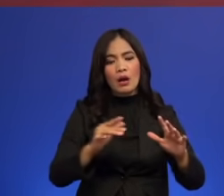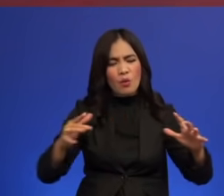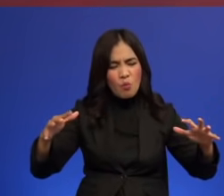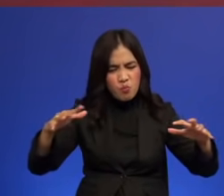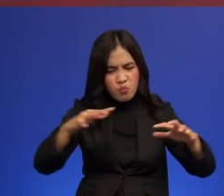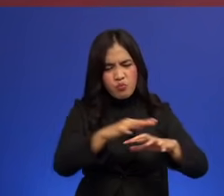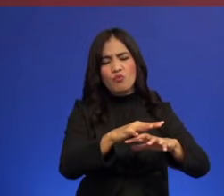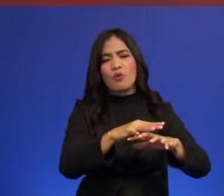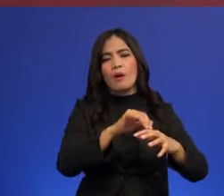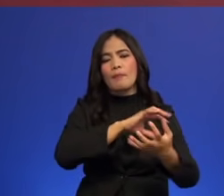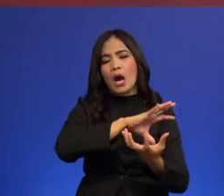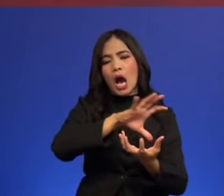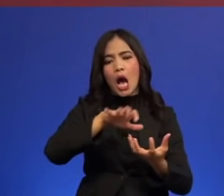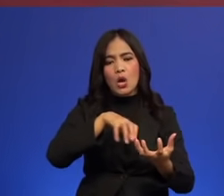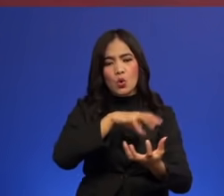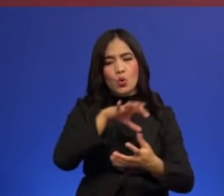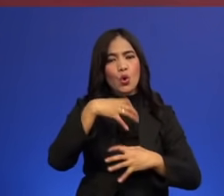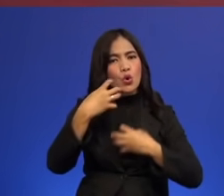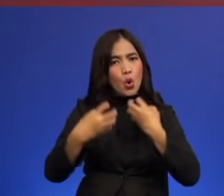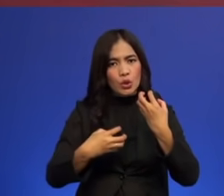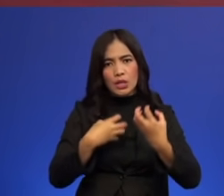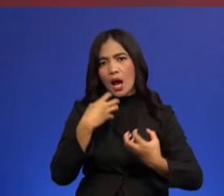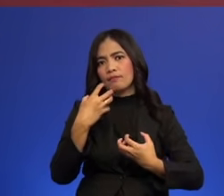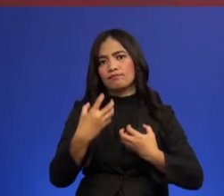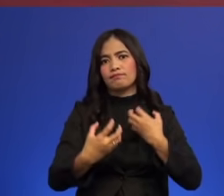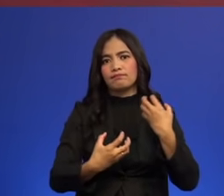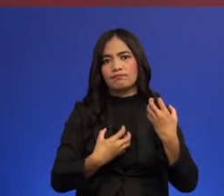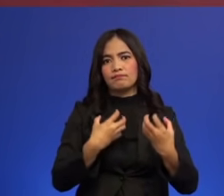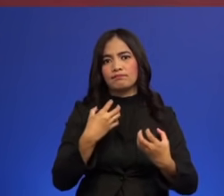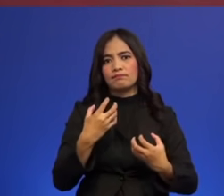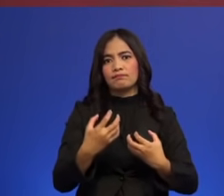oleh pengaruh dosa.